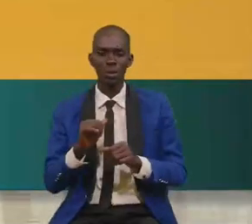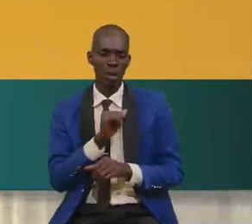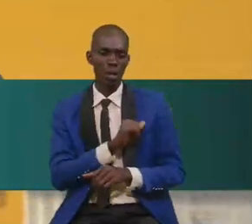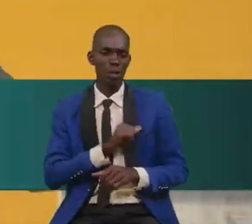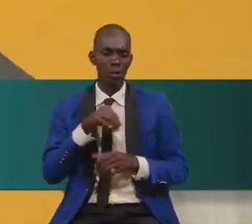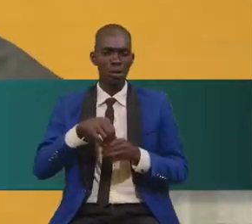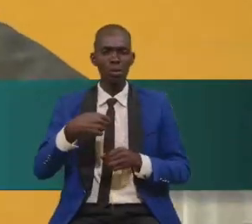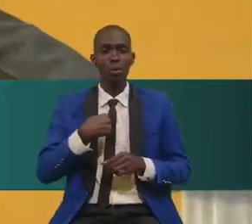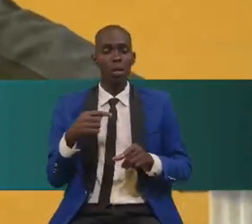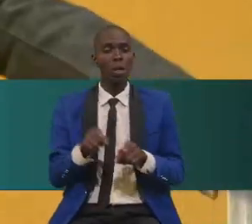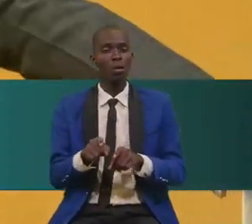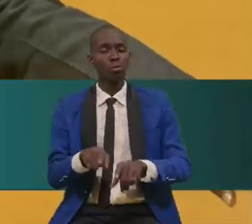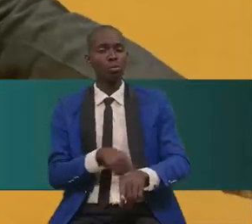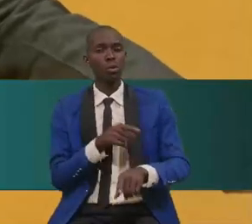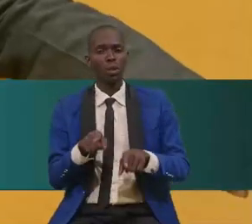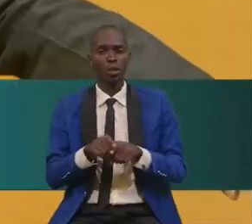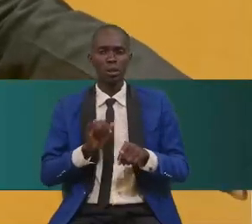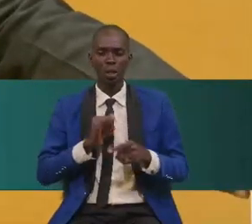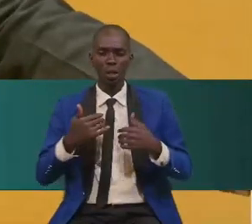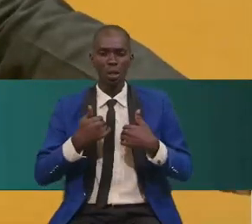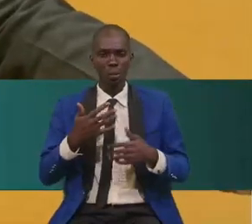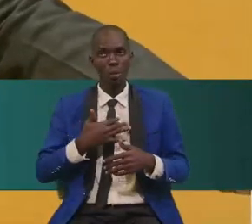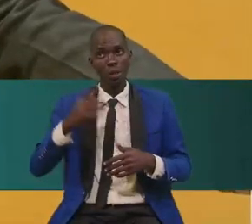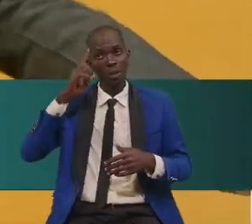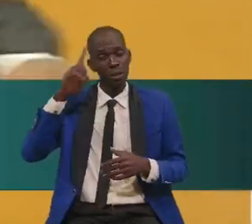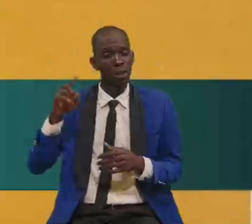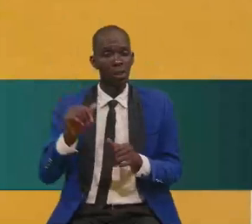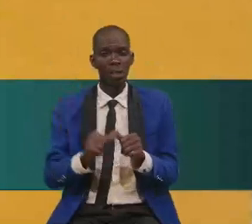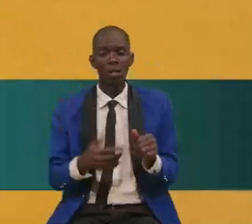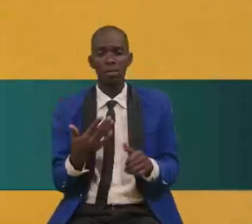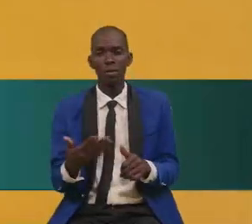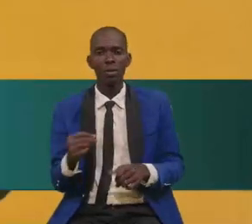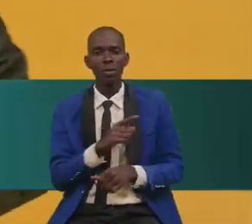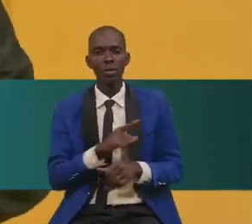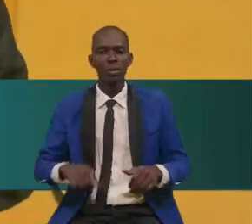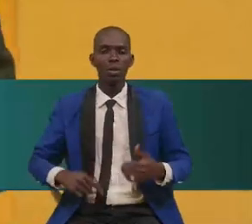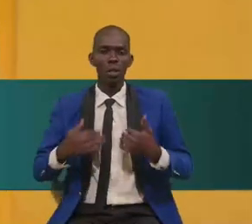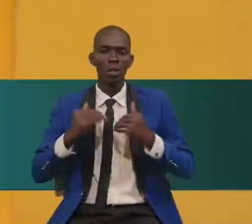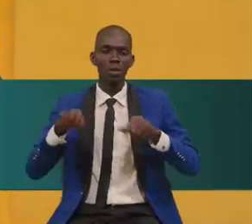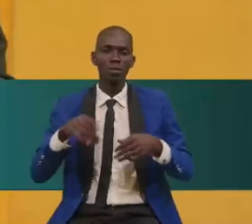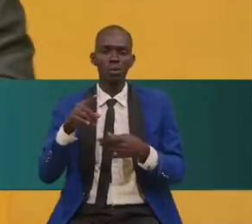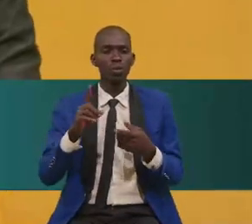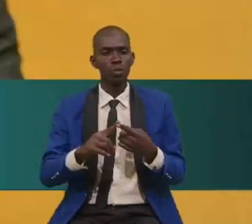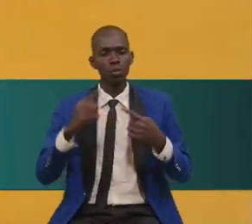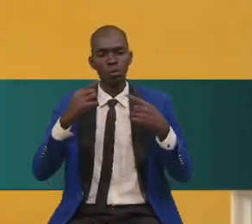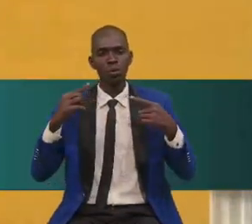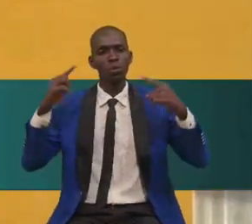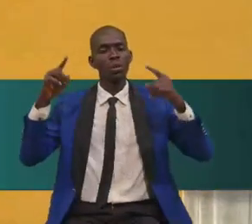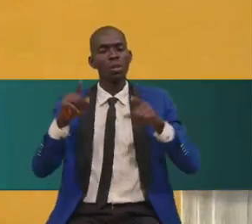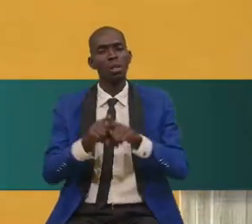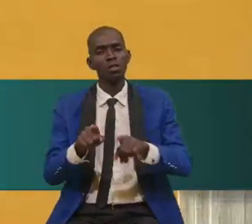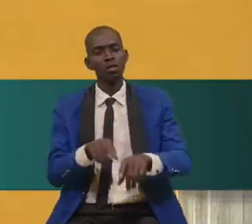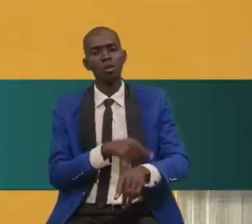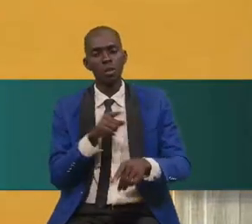de conquérant, aussi longtemps que mon intelligence et tout est là, que Dieu m'a donné pour réussir, aussi longtemps que